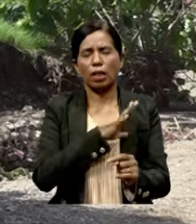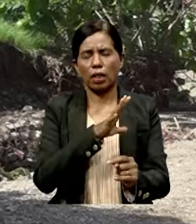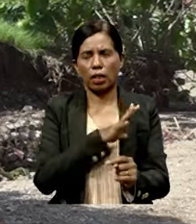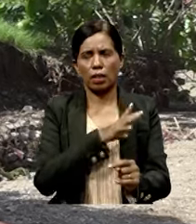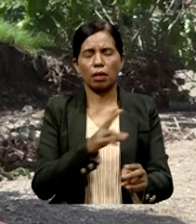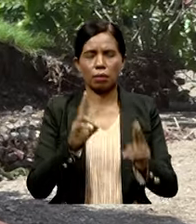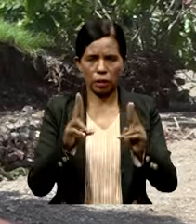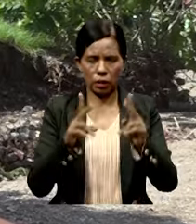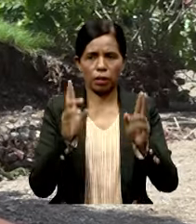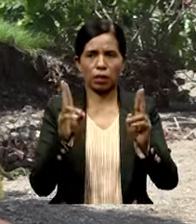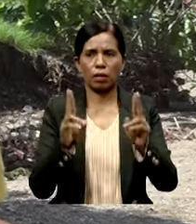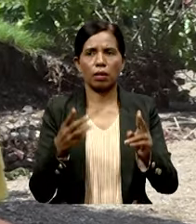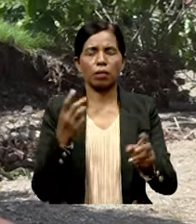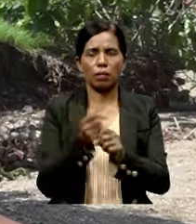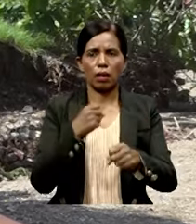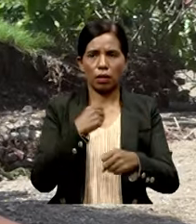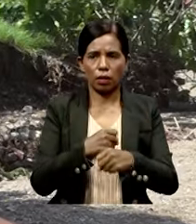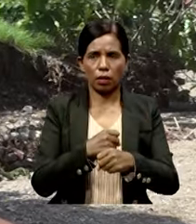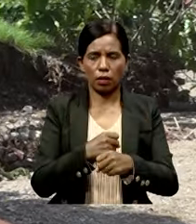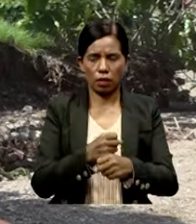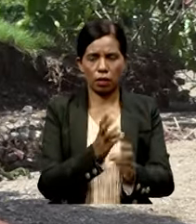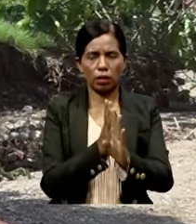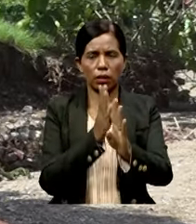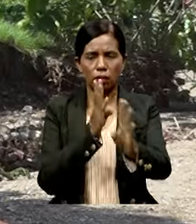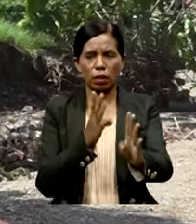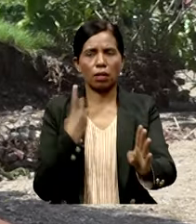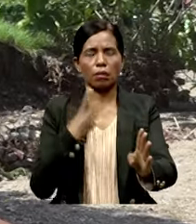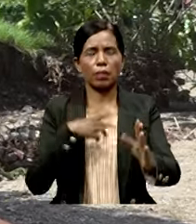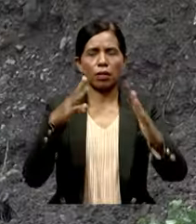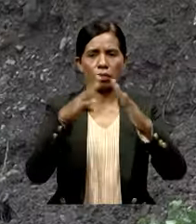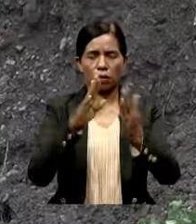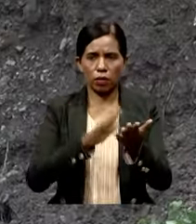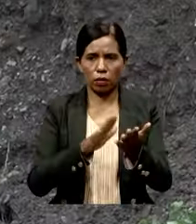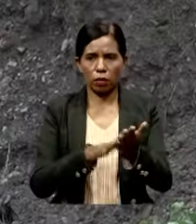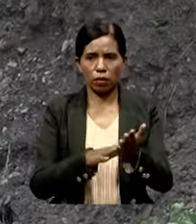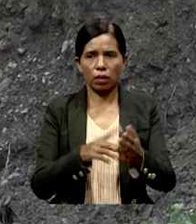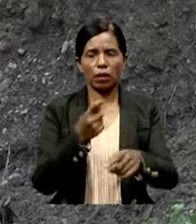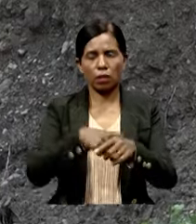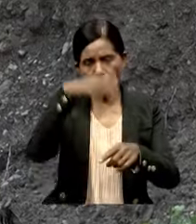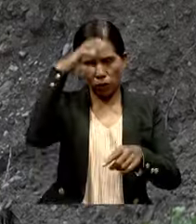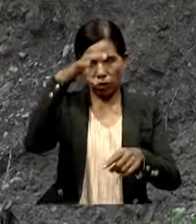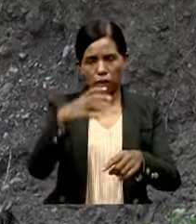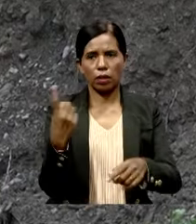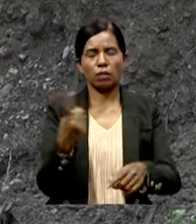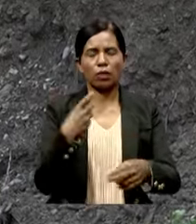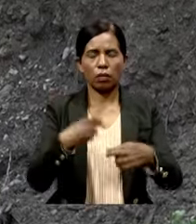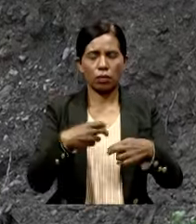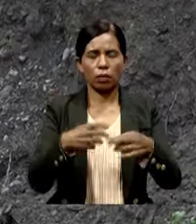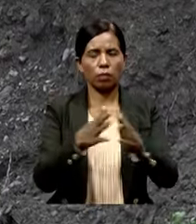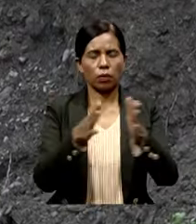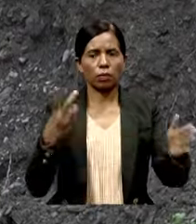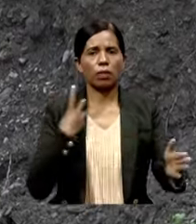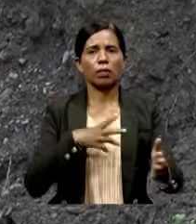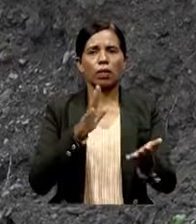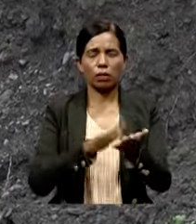emergency cerah lagi para beli hal itu bronco rumah ke pertang kami sekolah tama, kami sekolah ini kan tempo udang, sempre kami asal bod bahami sekolah tama,